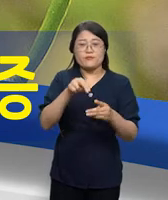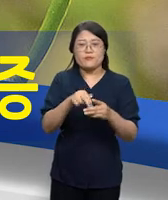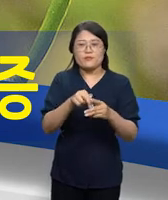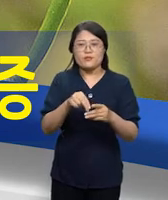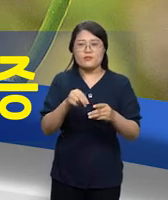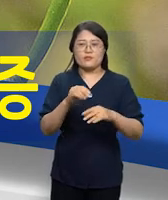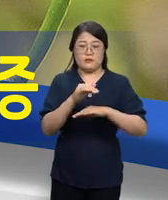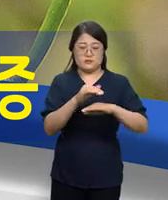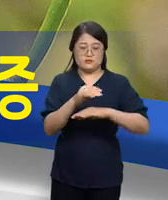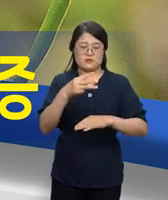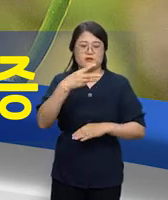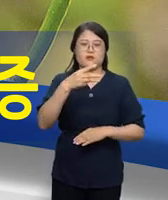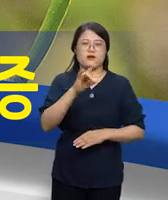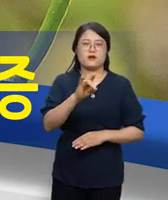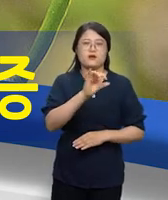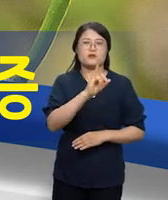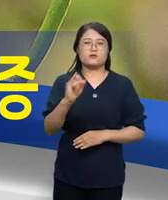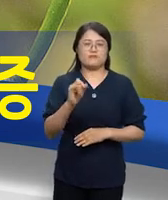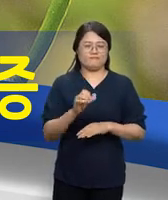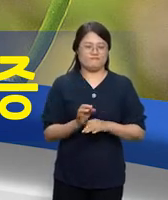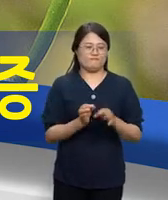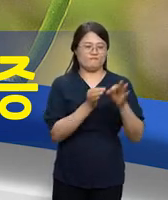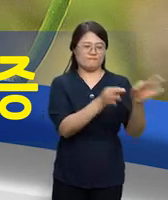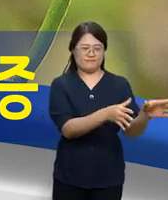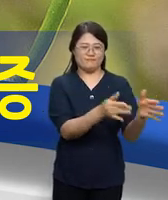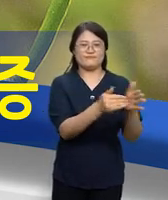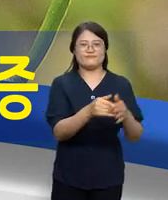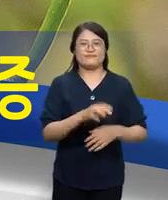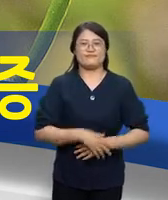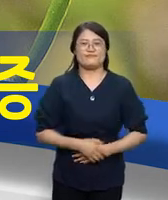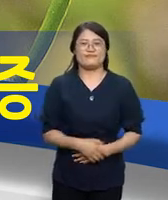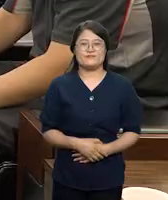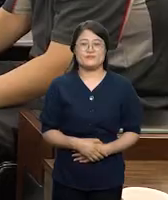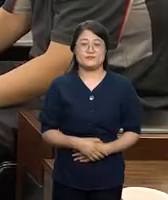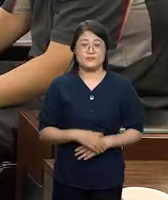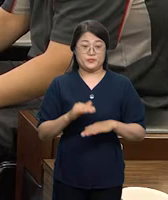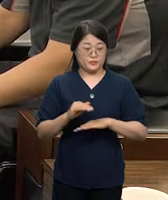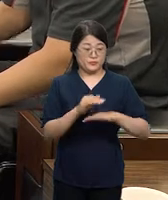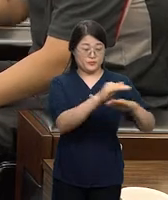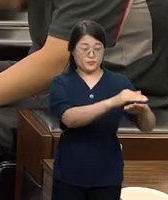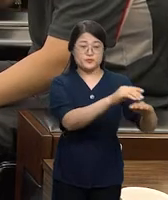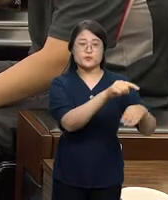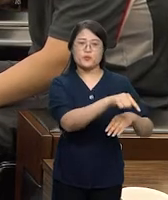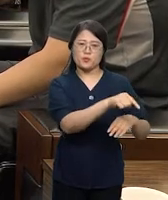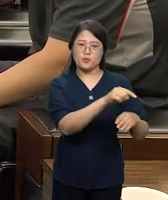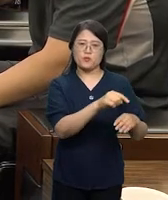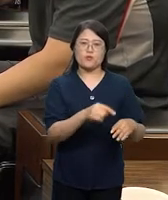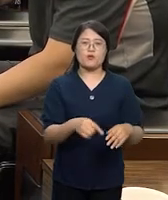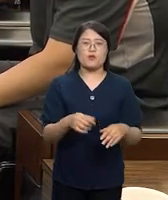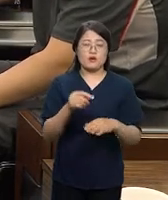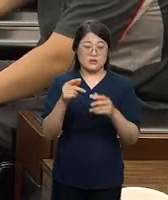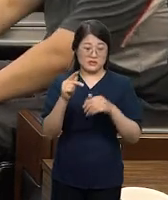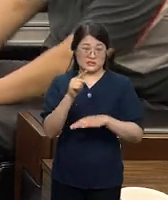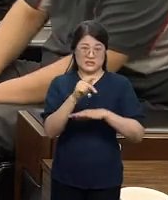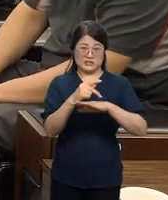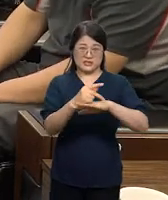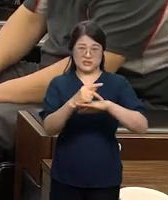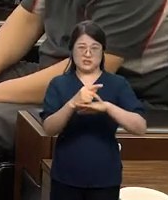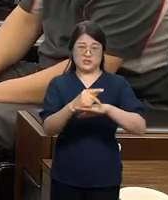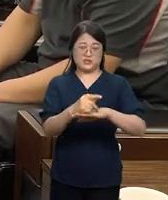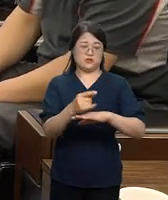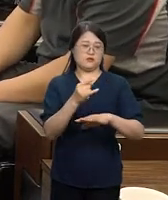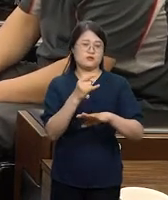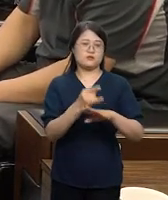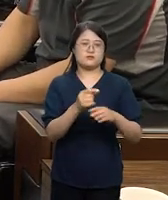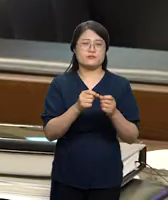장애아 재활치료교육센터에 레이 차량 한 대를 기증했습니다. 이날 전달식은 기아